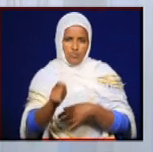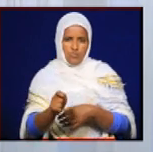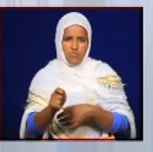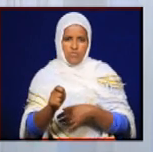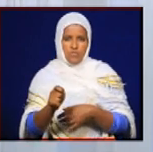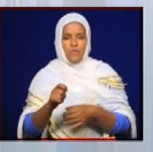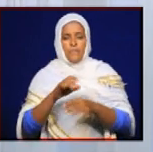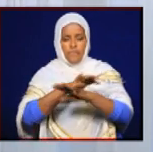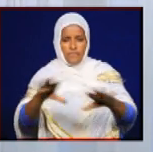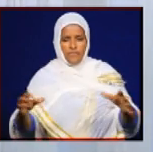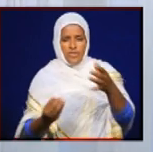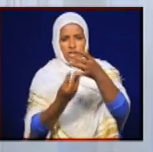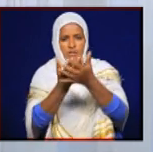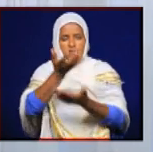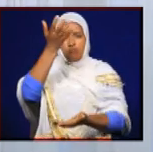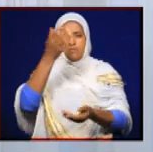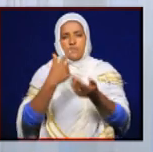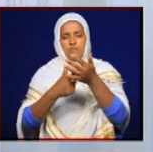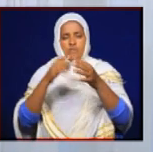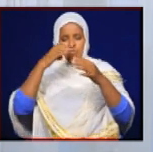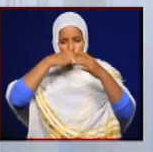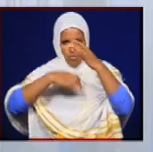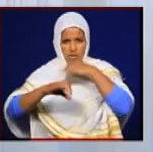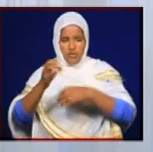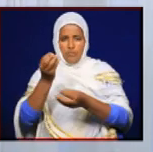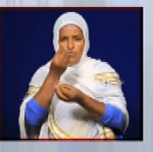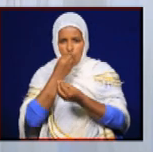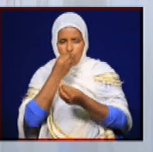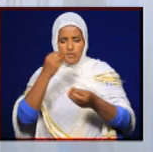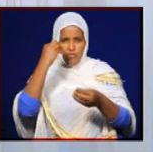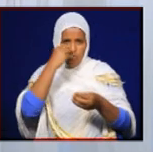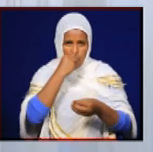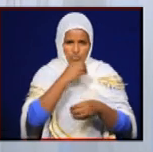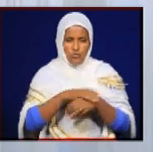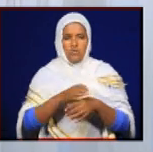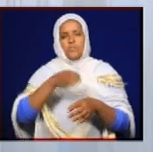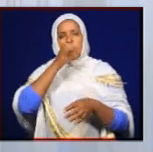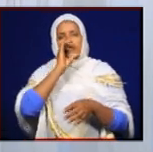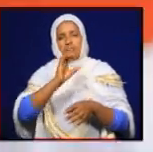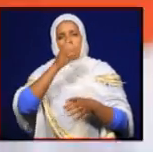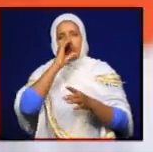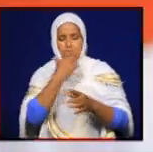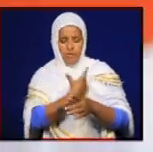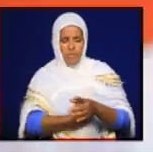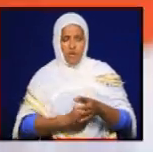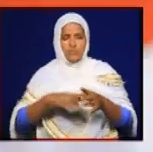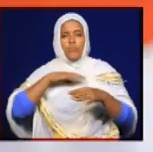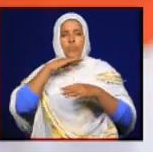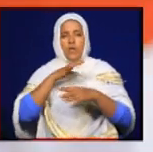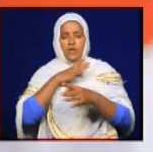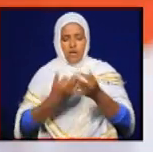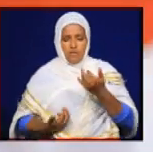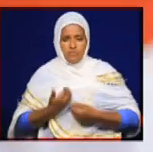ቢቀኙት የምድር ብልጽግና ያፍላጋቷን ዕውቀት ቢበሉት ቢጠጡት